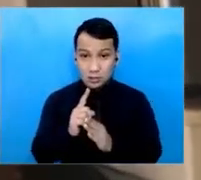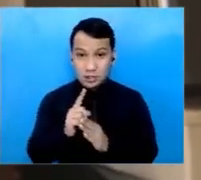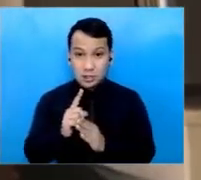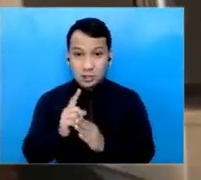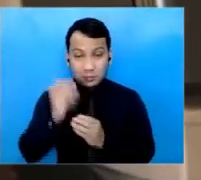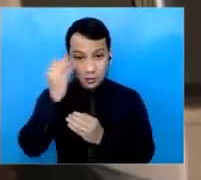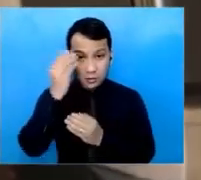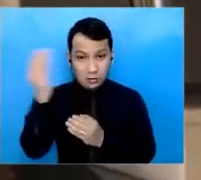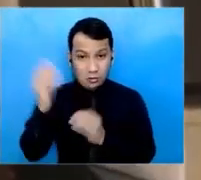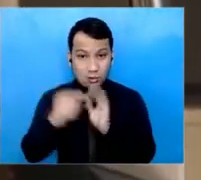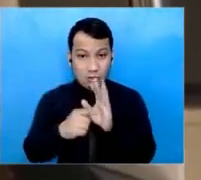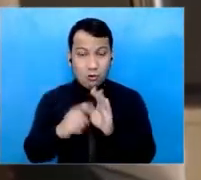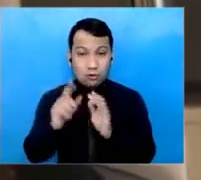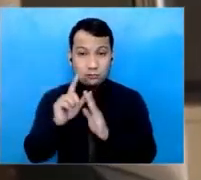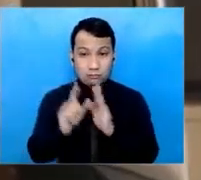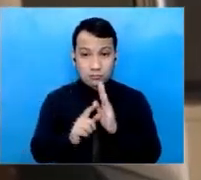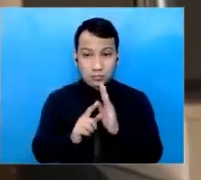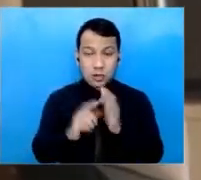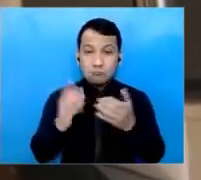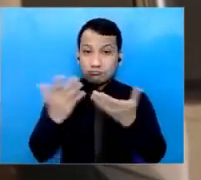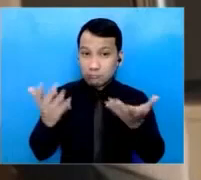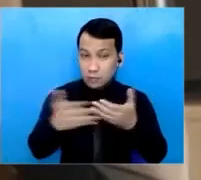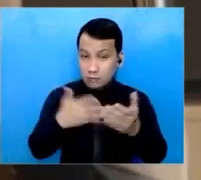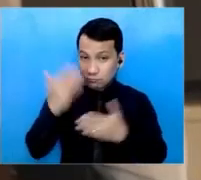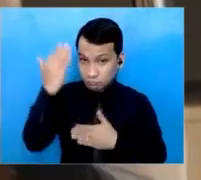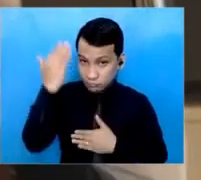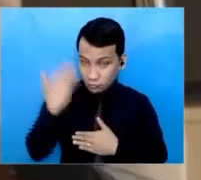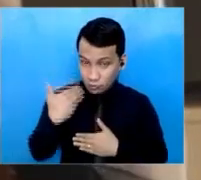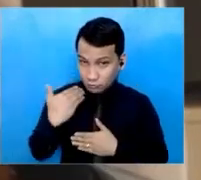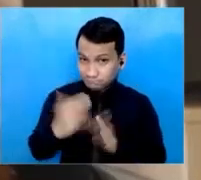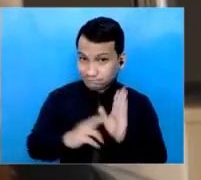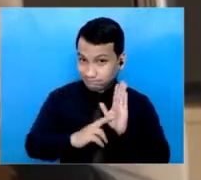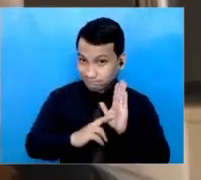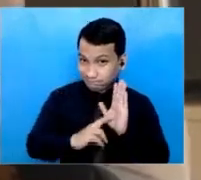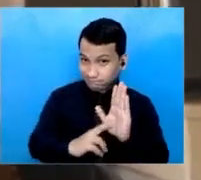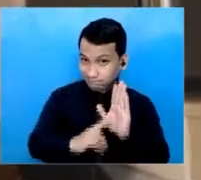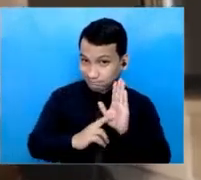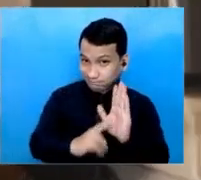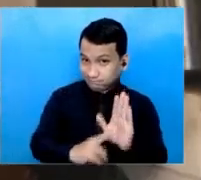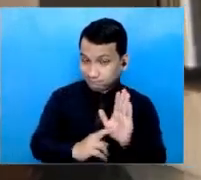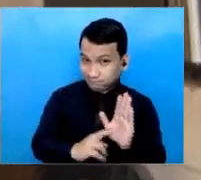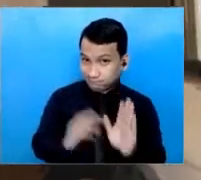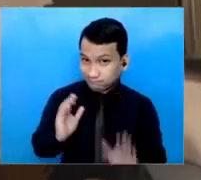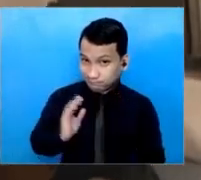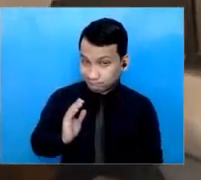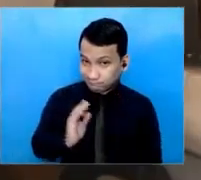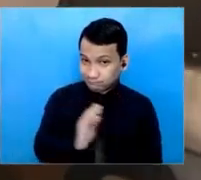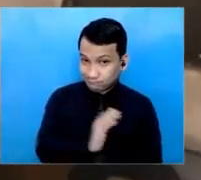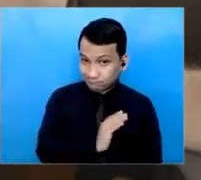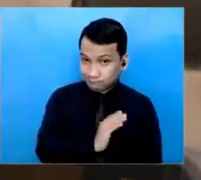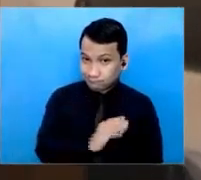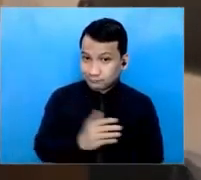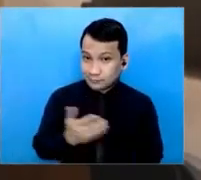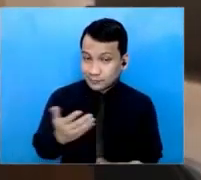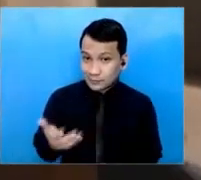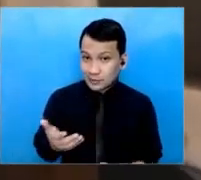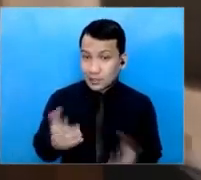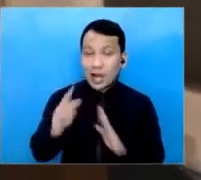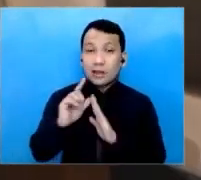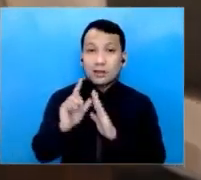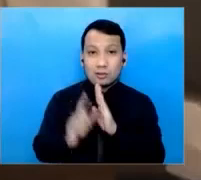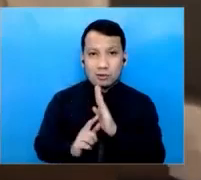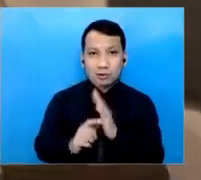ng mga mahihirap at kulang ang representasyon sa Kongreso. Ngayon, batas din ang